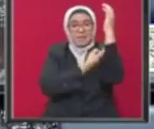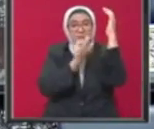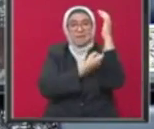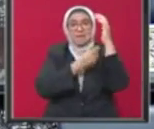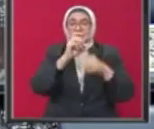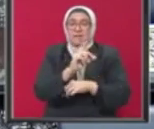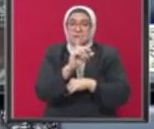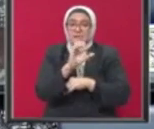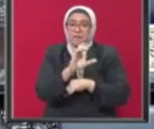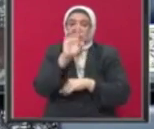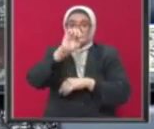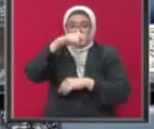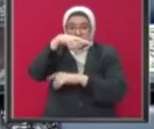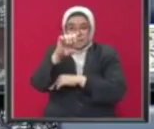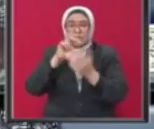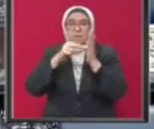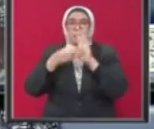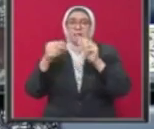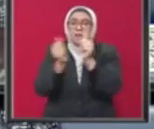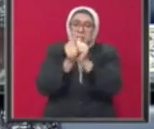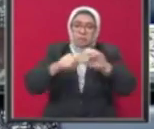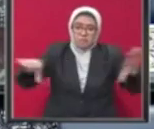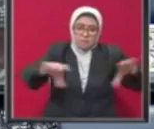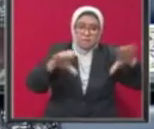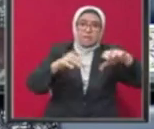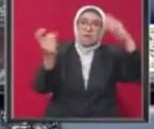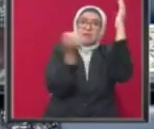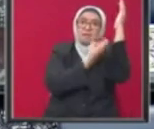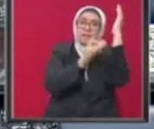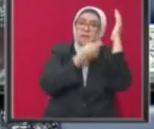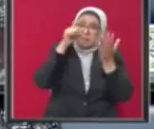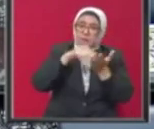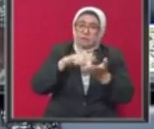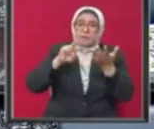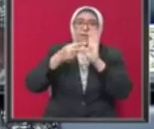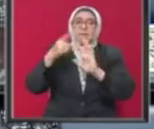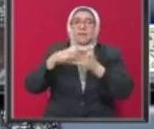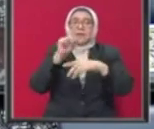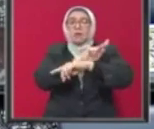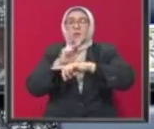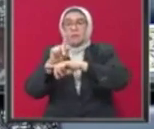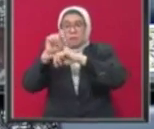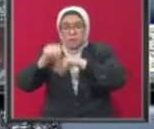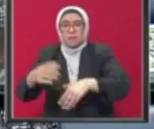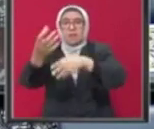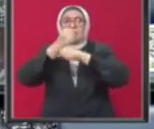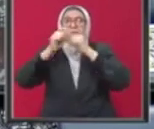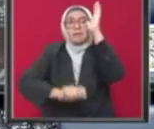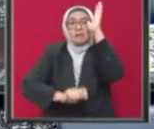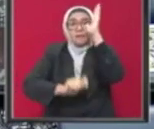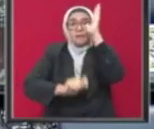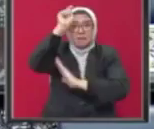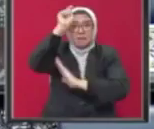menghasilkan getah krip ini, para kooperasi ini akan mendapat pendapatan yang lebih tinggi, membolehkan mereka membeli kad lam